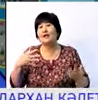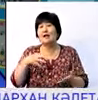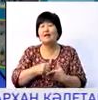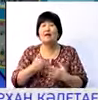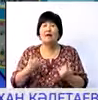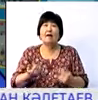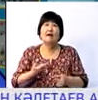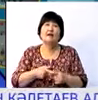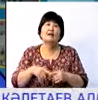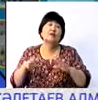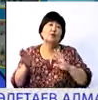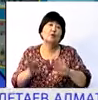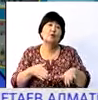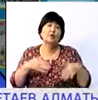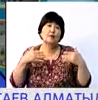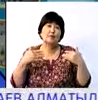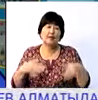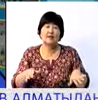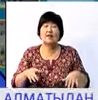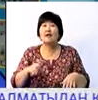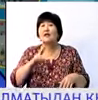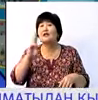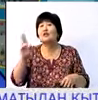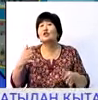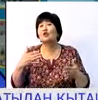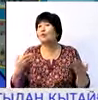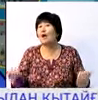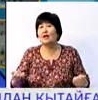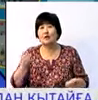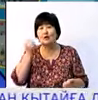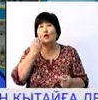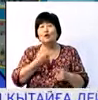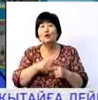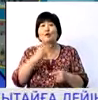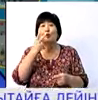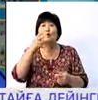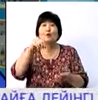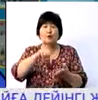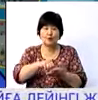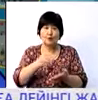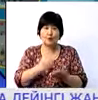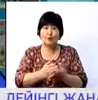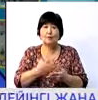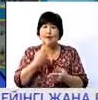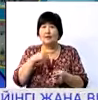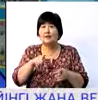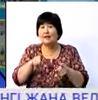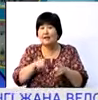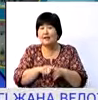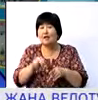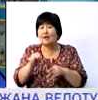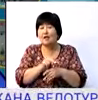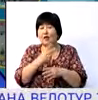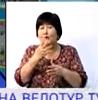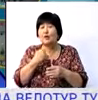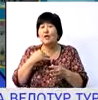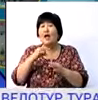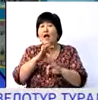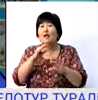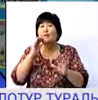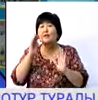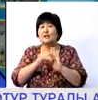қазір дүниеден өтіп кетті. Ешкім қалған жоқ, бірақ солардың көзін көріп Катарды сөгістерін тәлім тәрбесін көріп, әңгімесін есіп